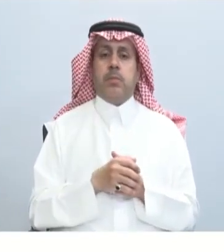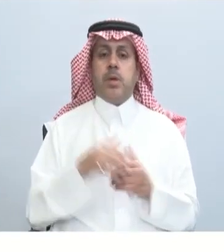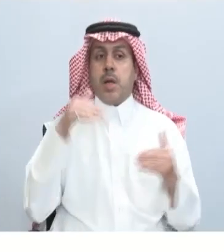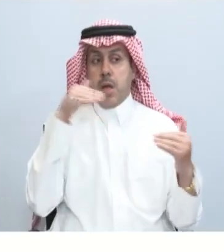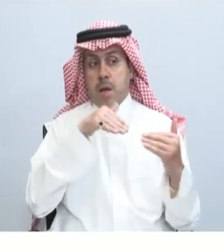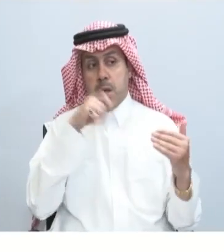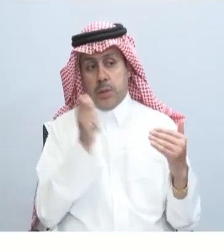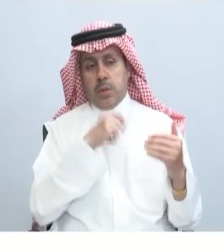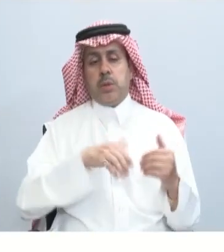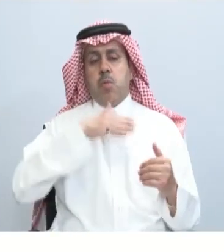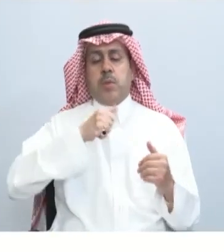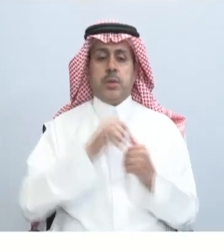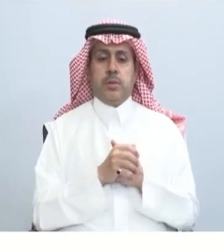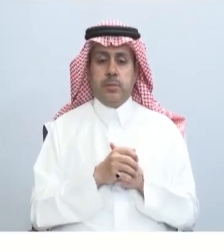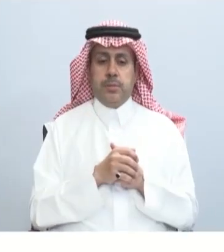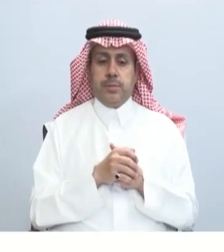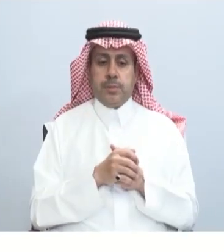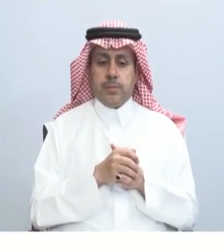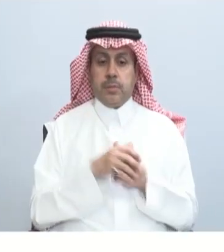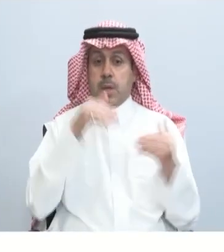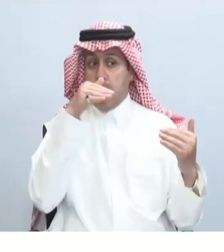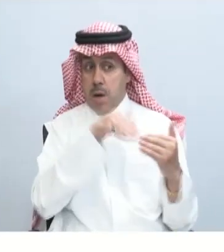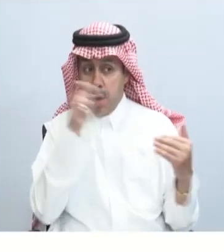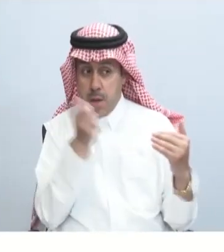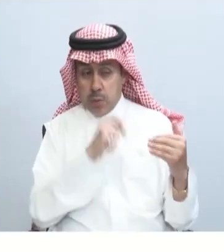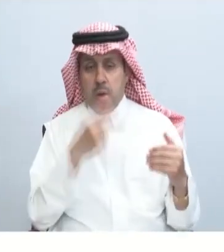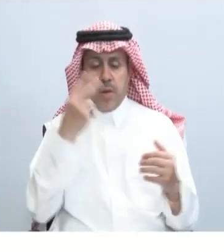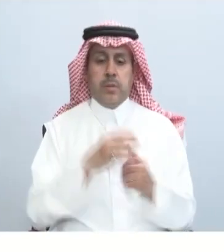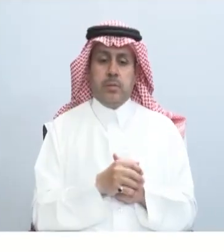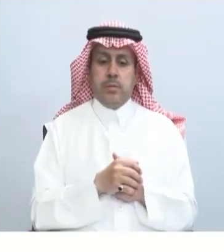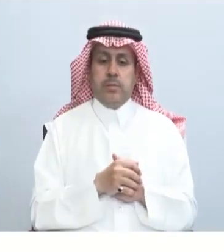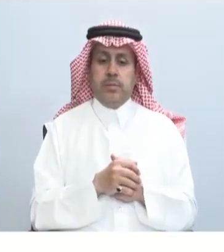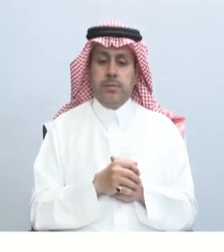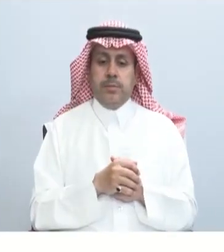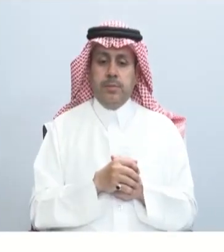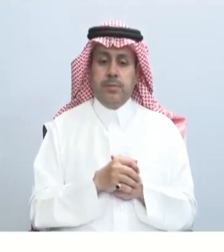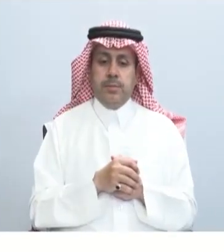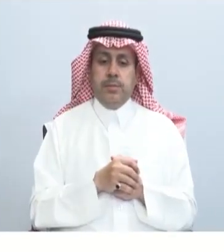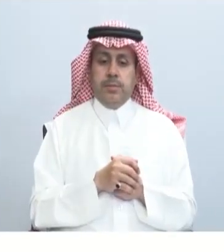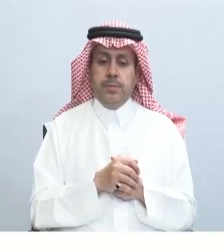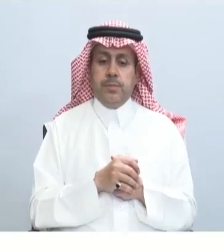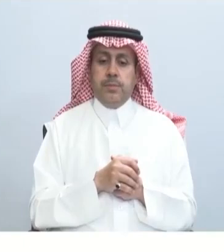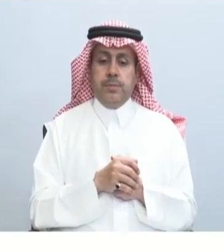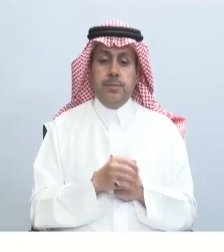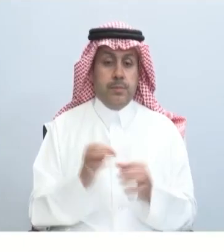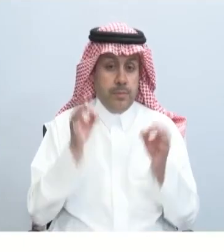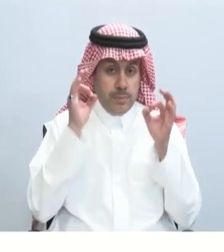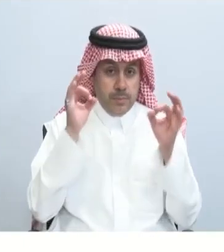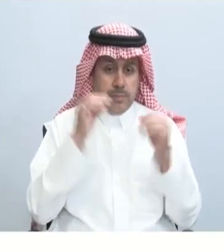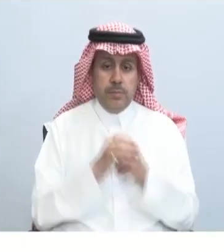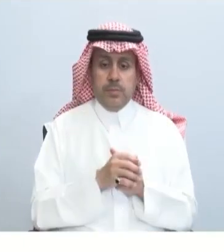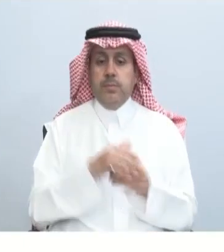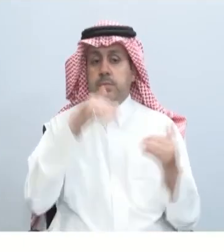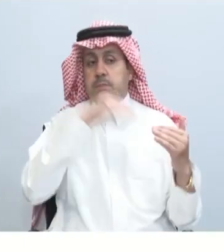وسلم و وهي الغزوه الثانيه غزوه احد ابرز غزوات النبي